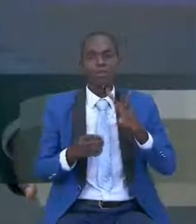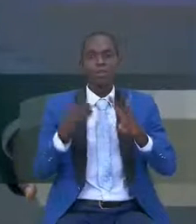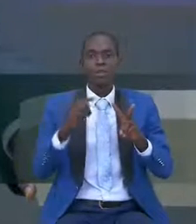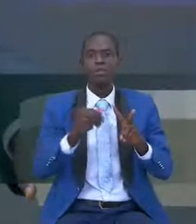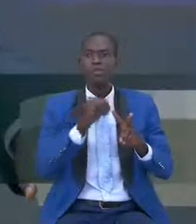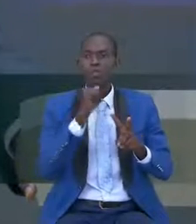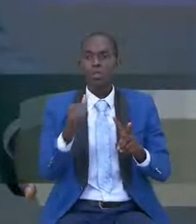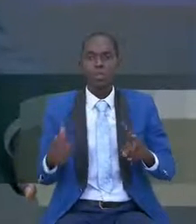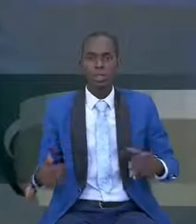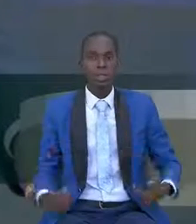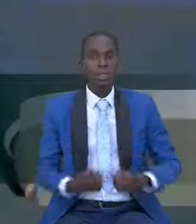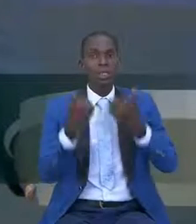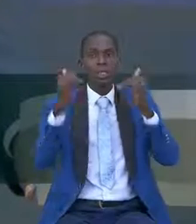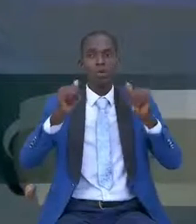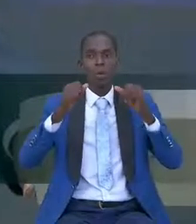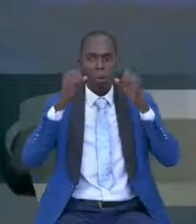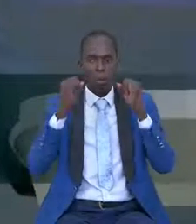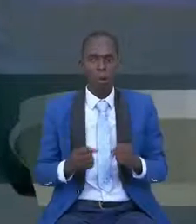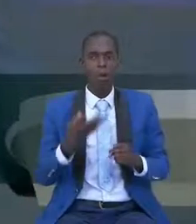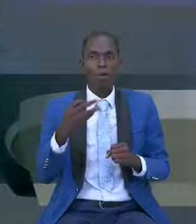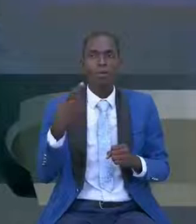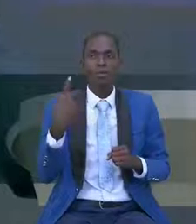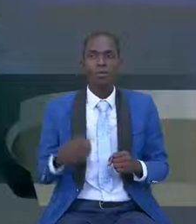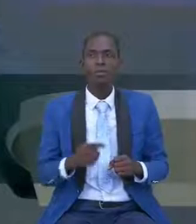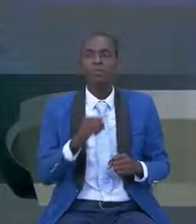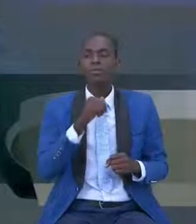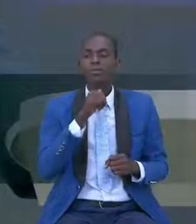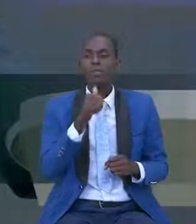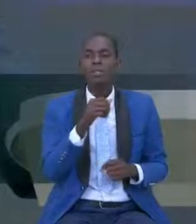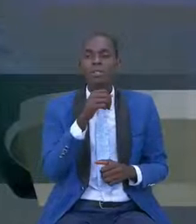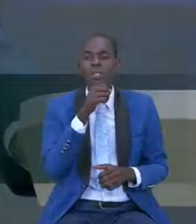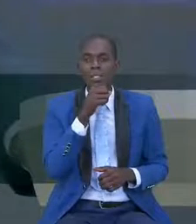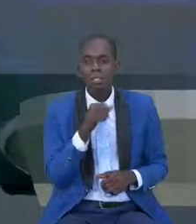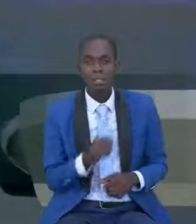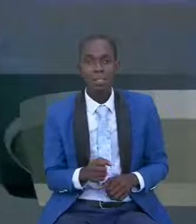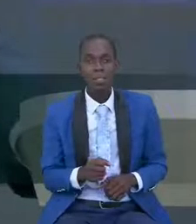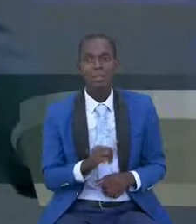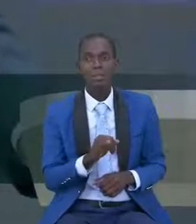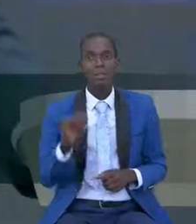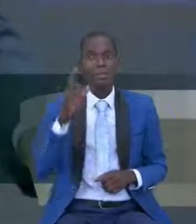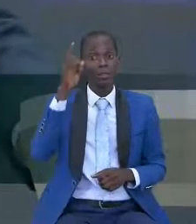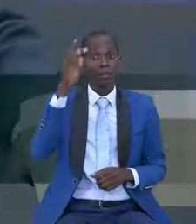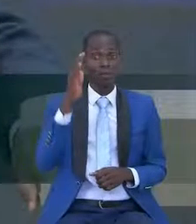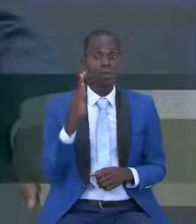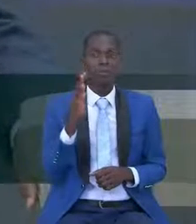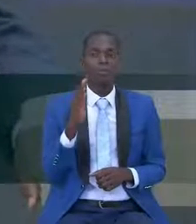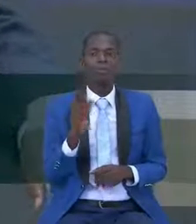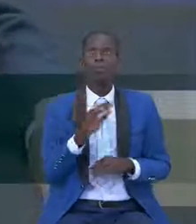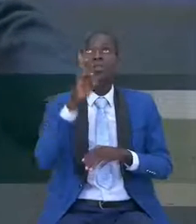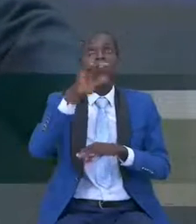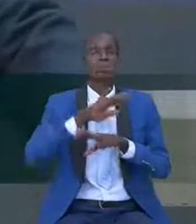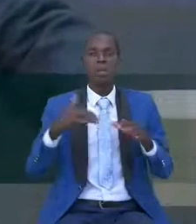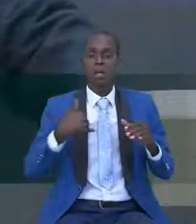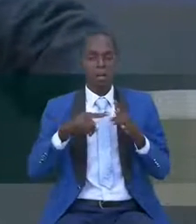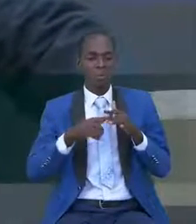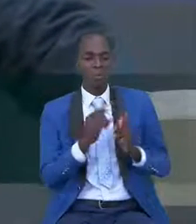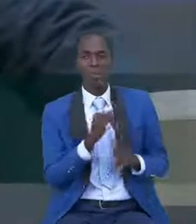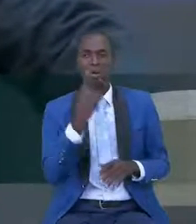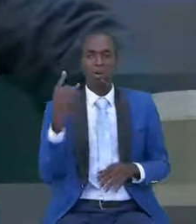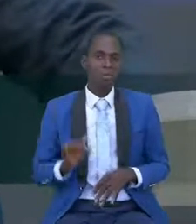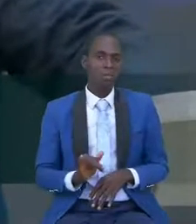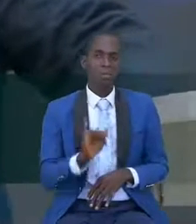puissance incontestable du Dieu éternel. Il n'a pas de commencement de toute l'éternité. Il